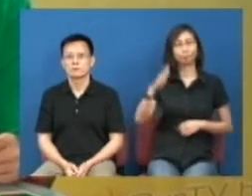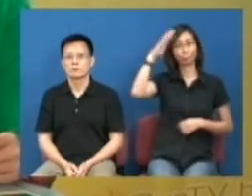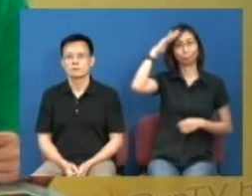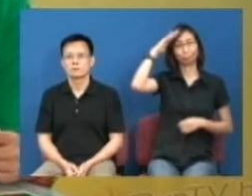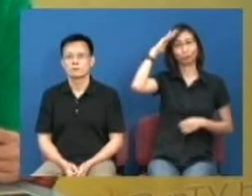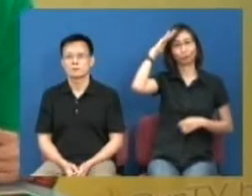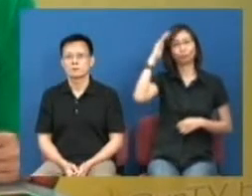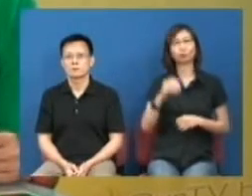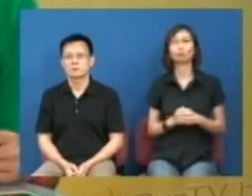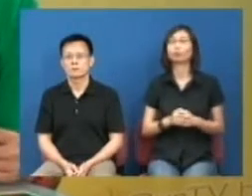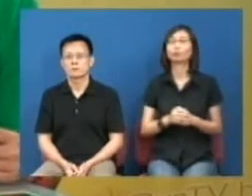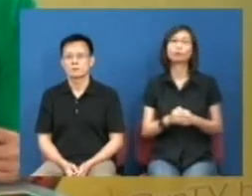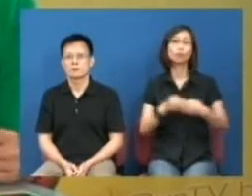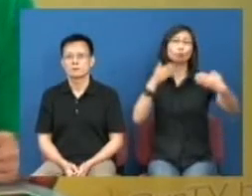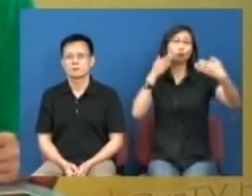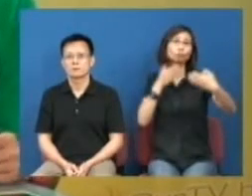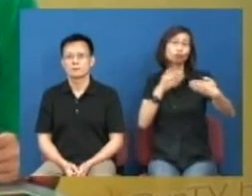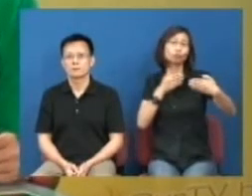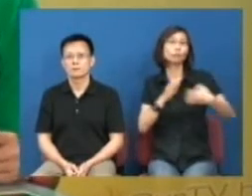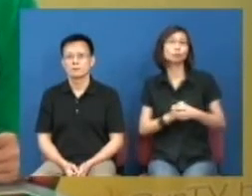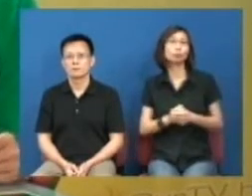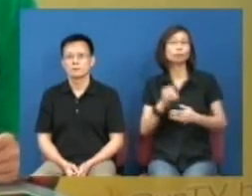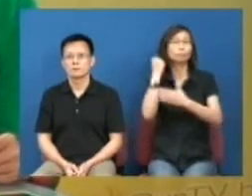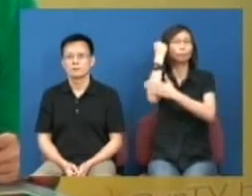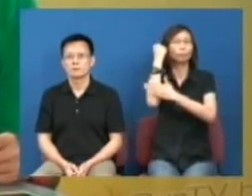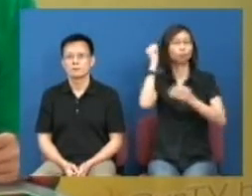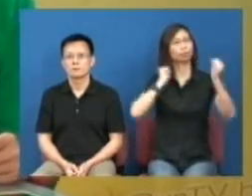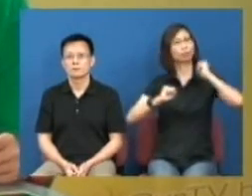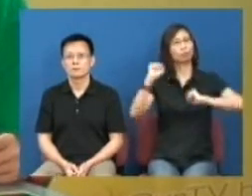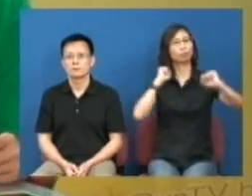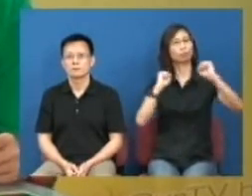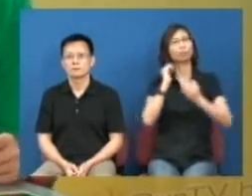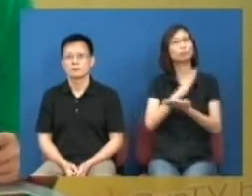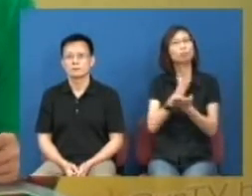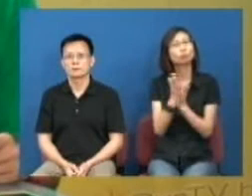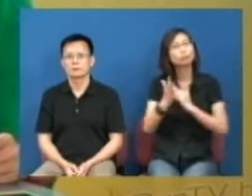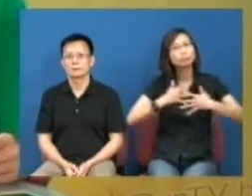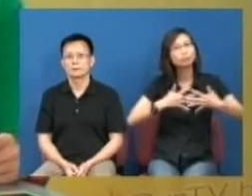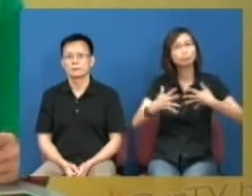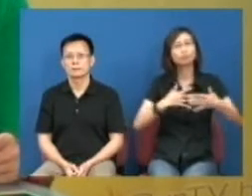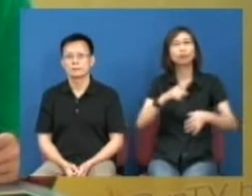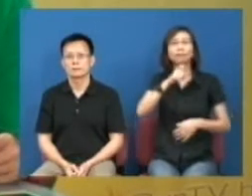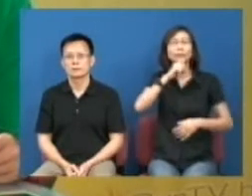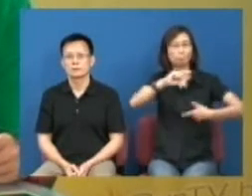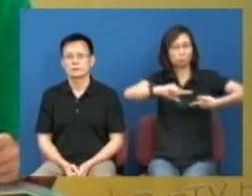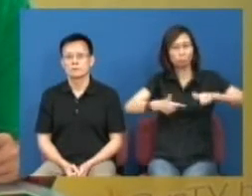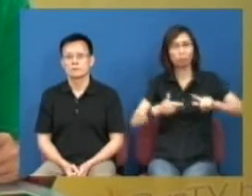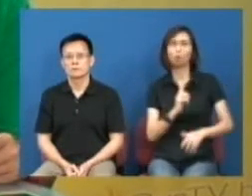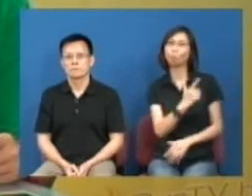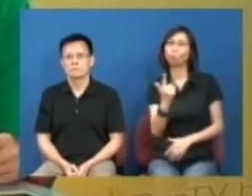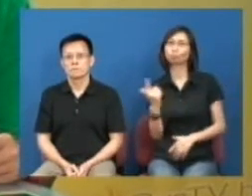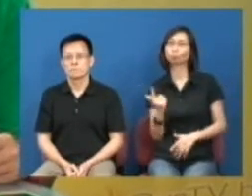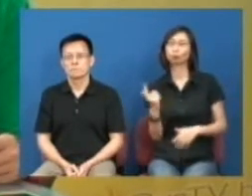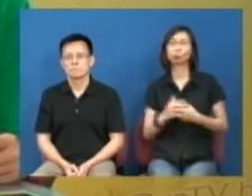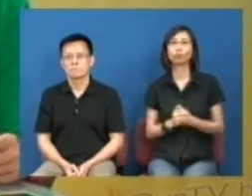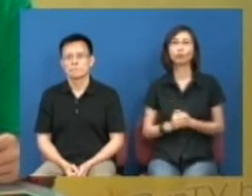治反對勢力或者反對行動嘅依啲咁嘅。即係場面啦，基本上用好多唔同嘅方法啦。咁啱，其實啱